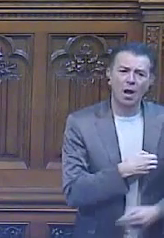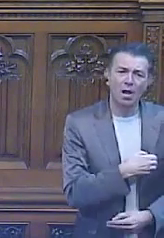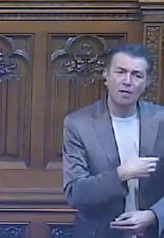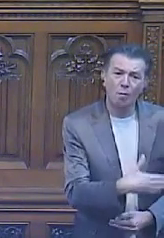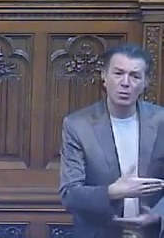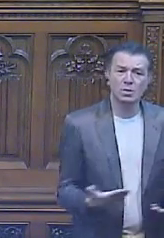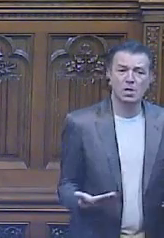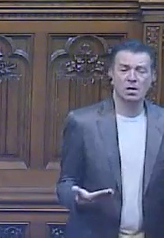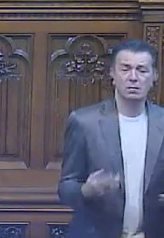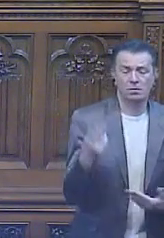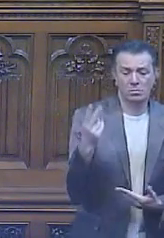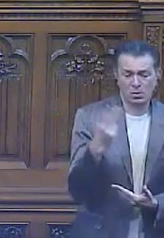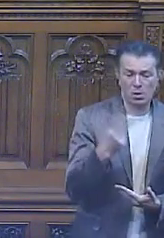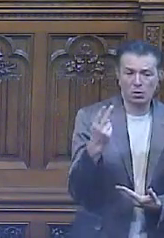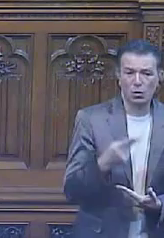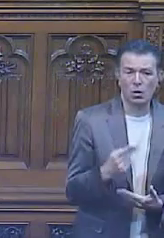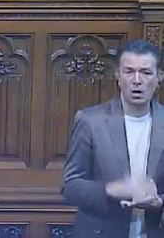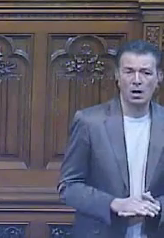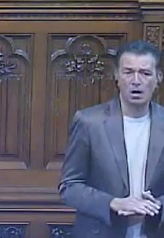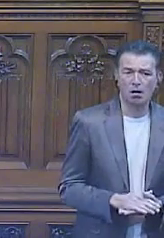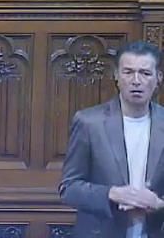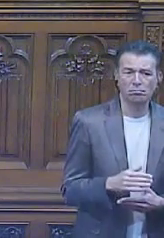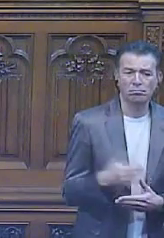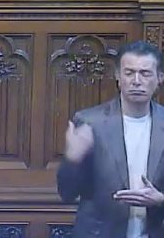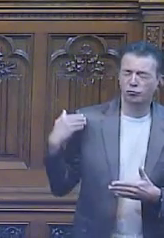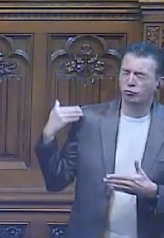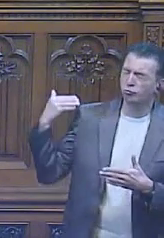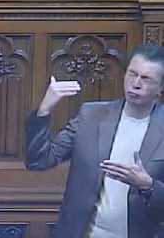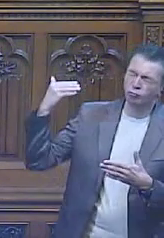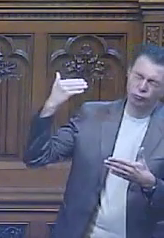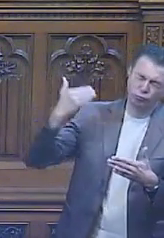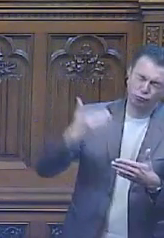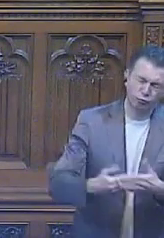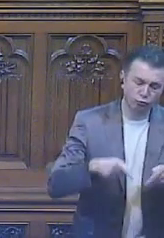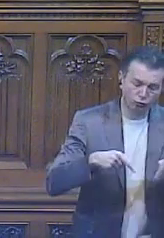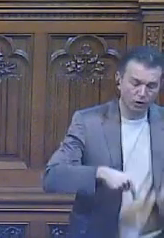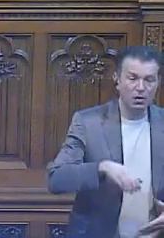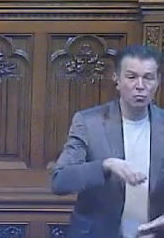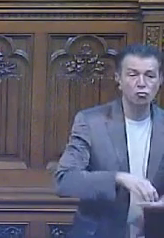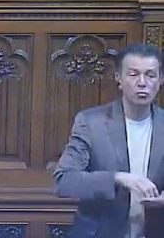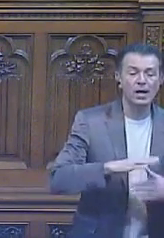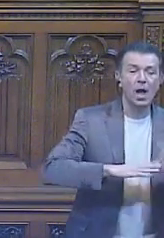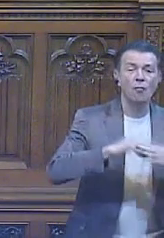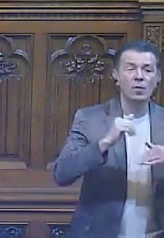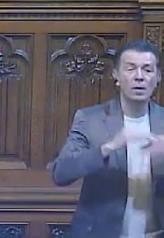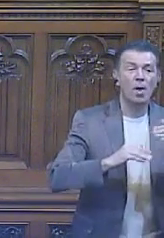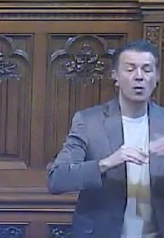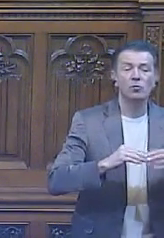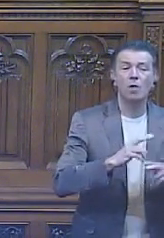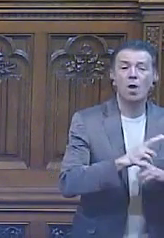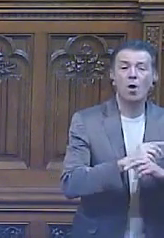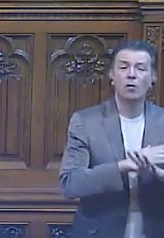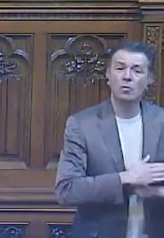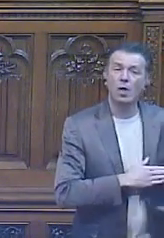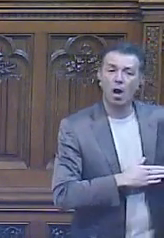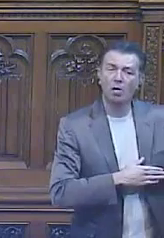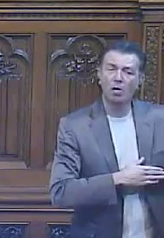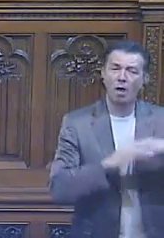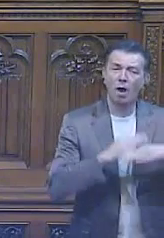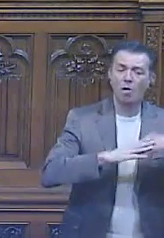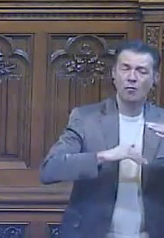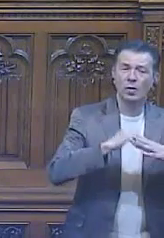der natürlich die letzten Jahrzehnte aufgebaut wurde in dieser Stadt, in Österreich? Wie schaut es